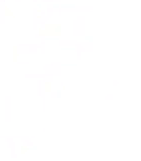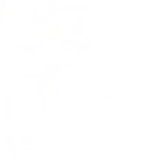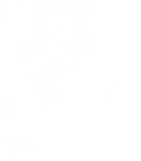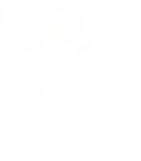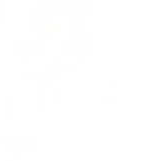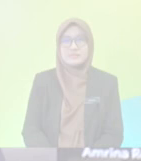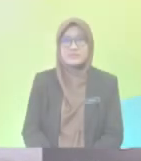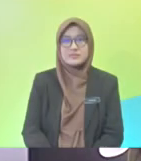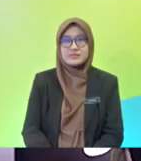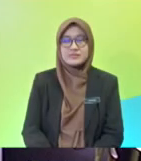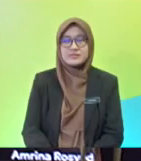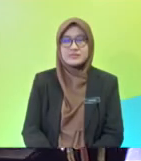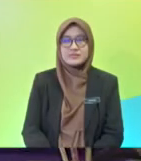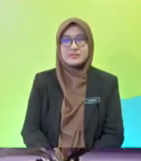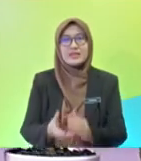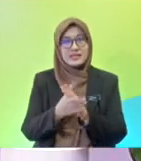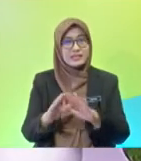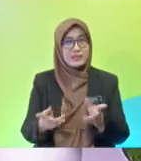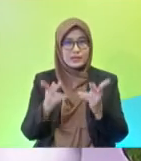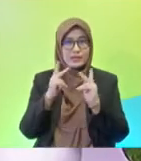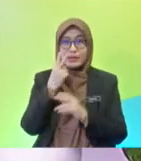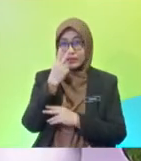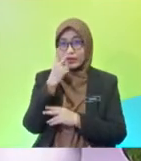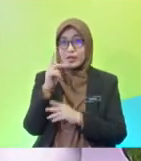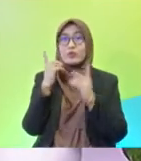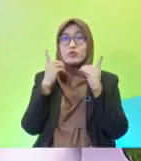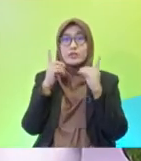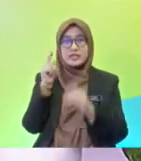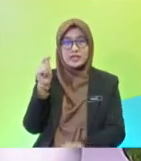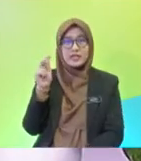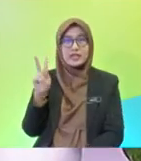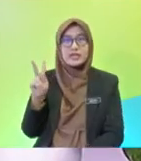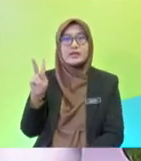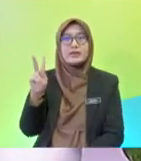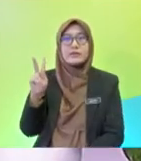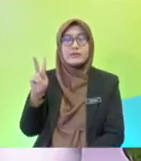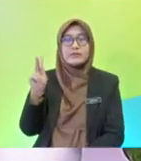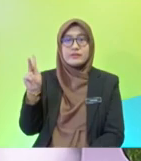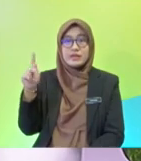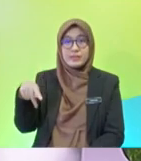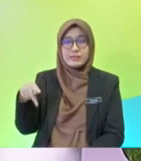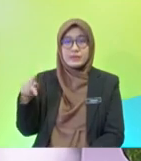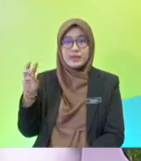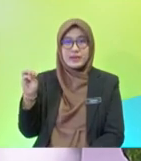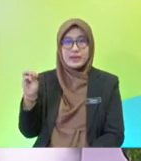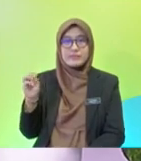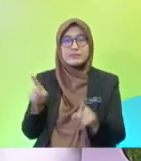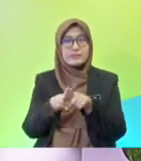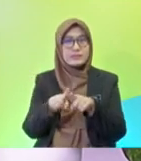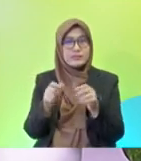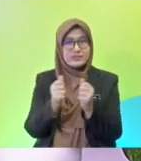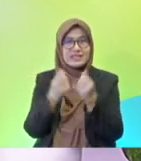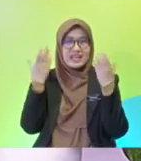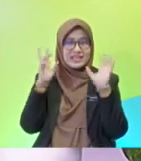GPM selamat kembali penonton di BGP yang masih lagi bisa merekam Fizi dan juga cek kurus lagi pada SK